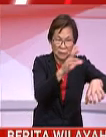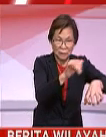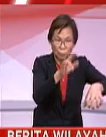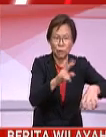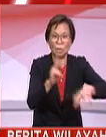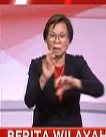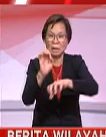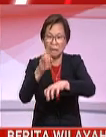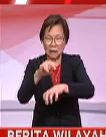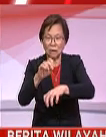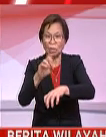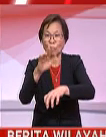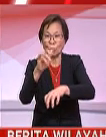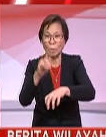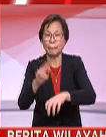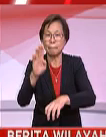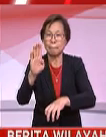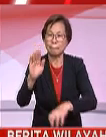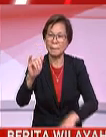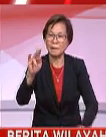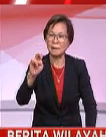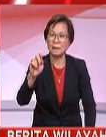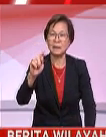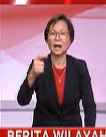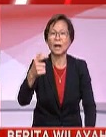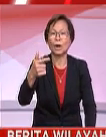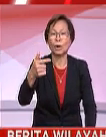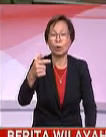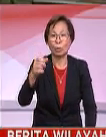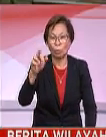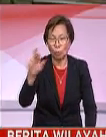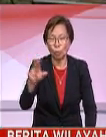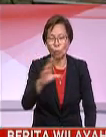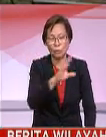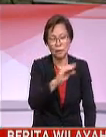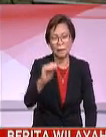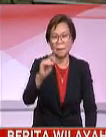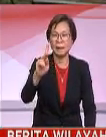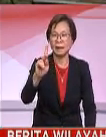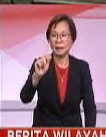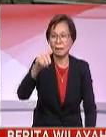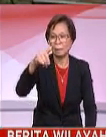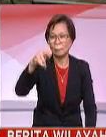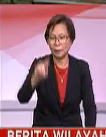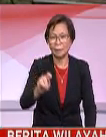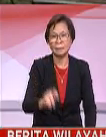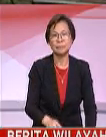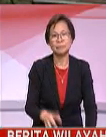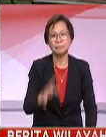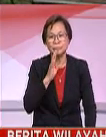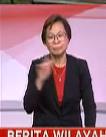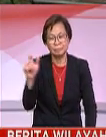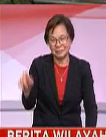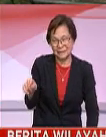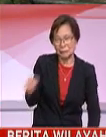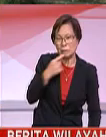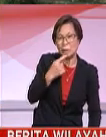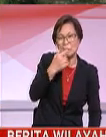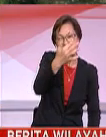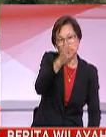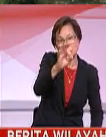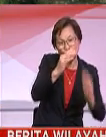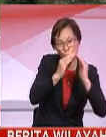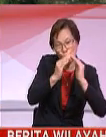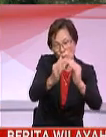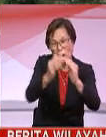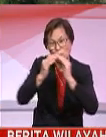Kanowit, Bintangor dan Kapit. Janggan Muling berkata daripada 19 buah